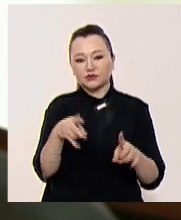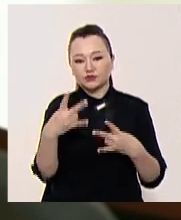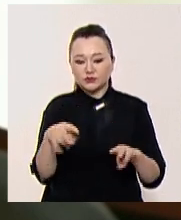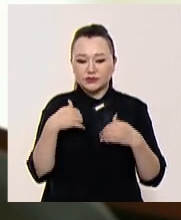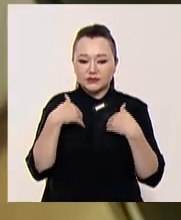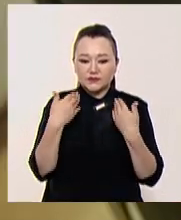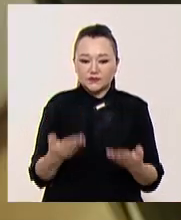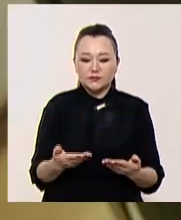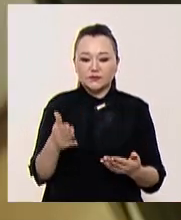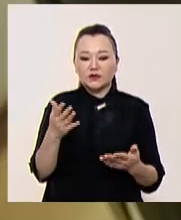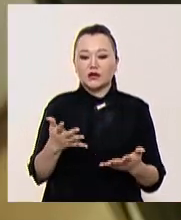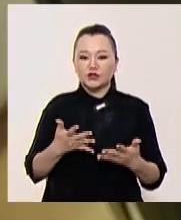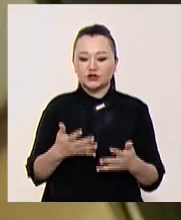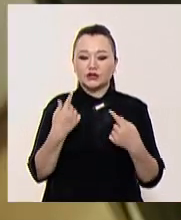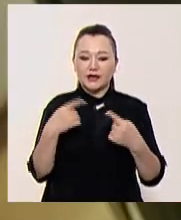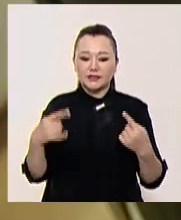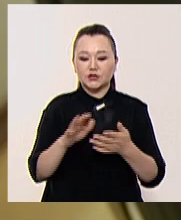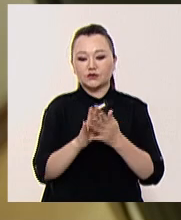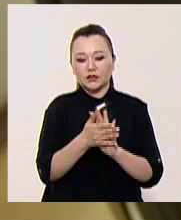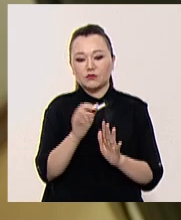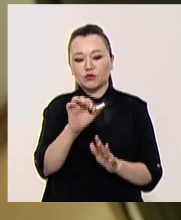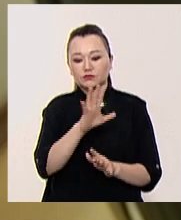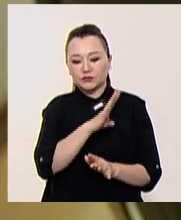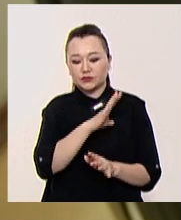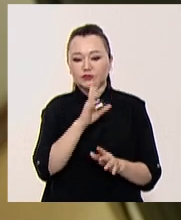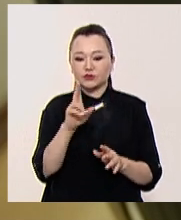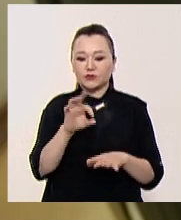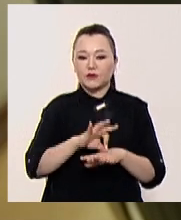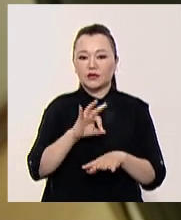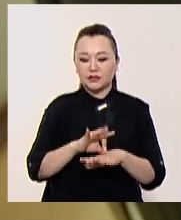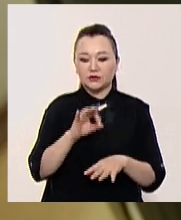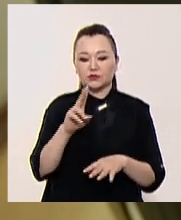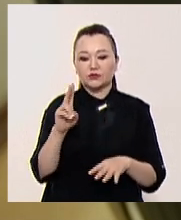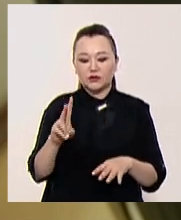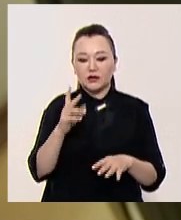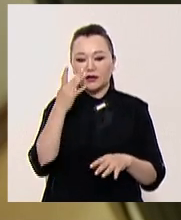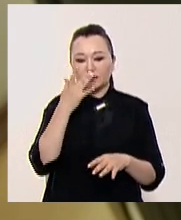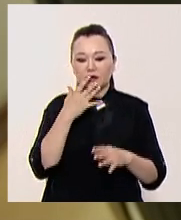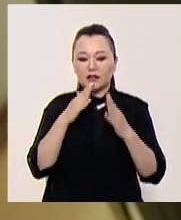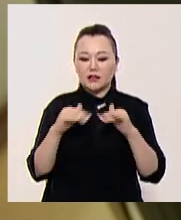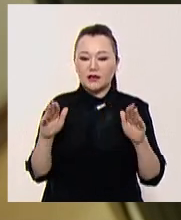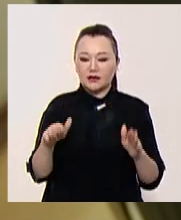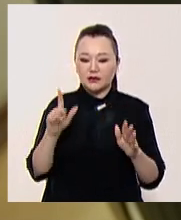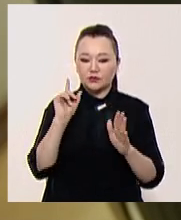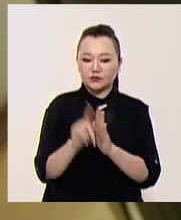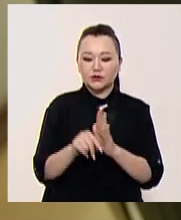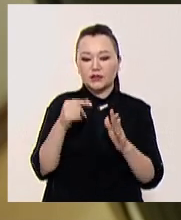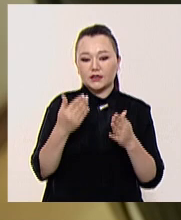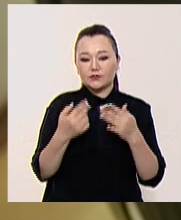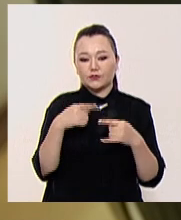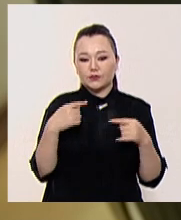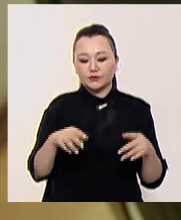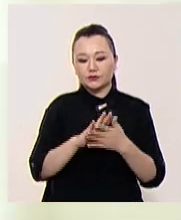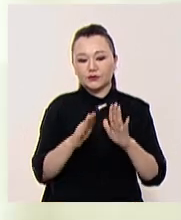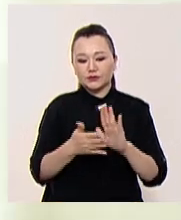беріп отырмыз. Әрине, әртүрлі жағдайлар болуы мүмкін. Біреу ауырып қалады, біреу жазғы лагерге барады, және басқа да